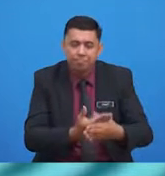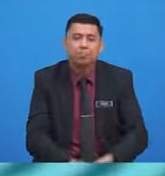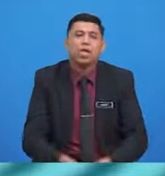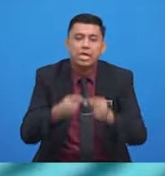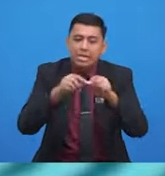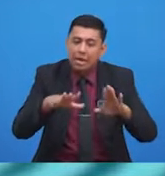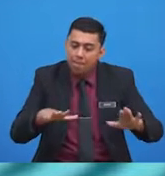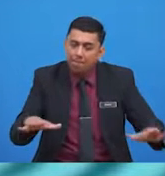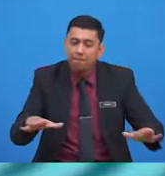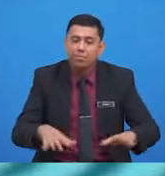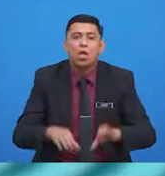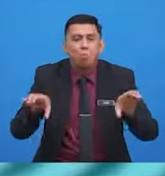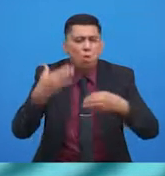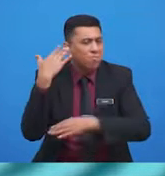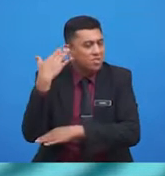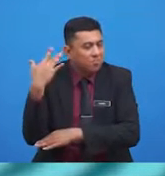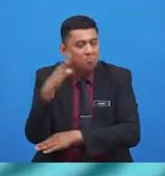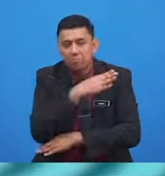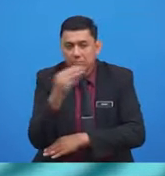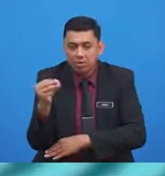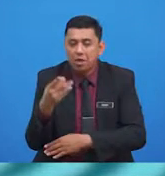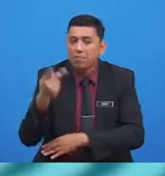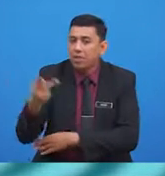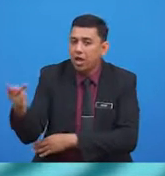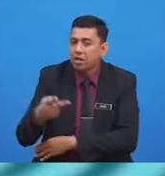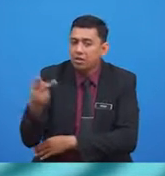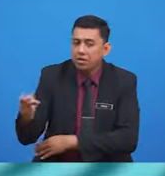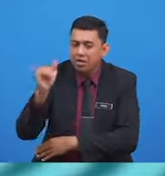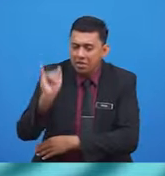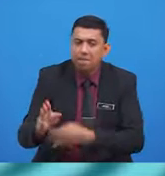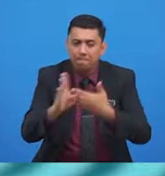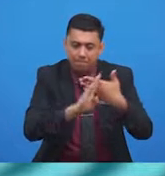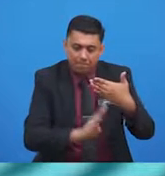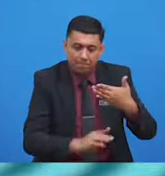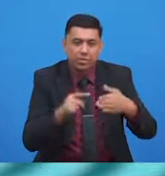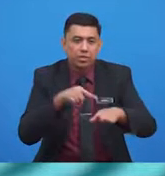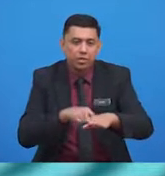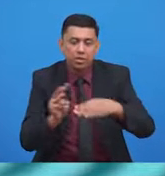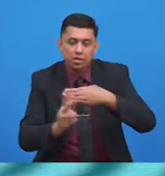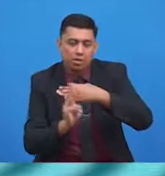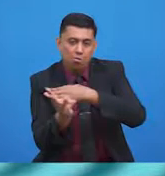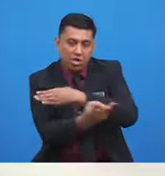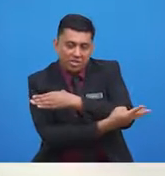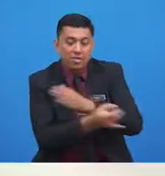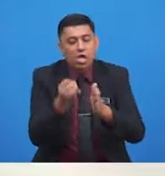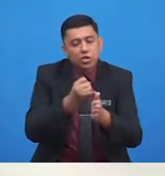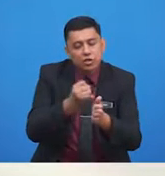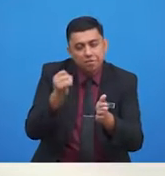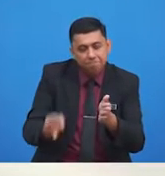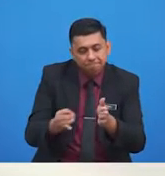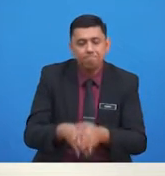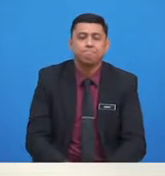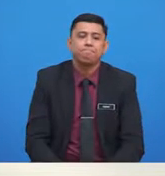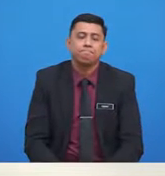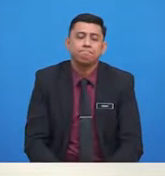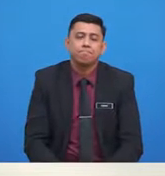ketenteraman, membuat bising dan perkara berbahaya di kawasan kejiranan. Baik